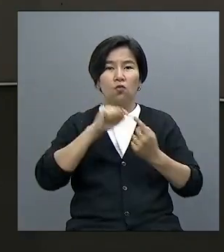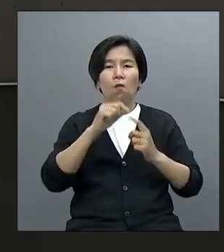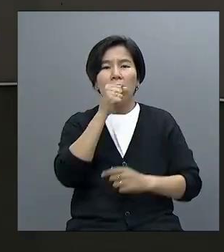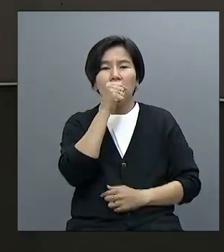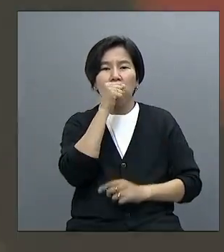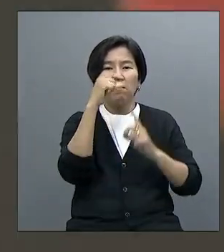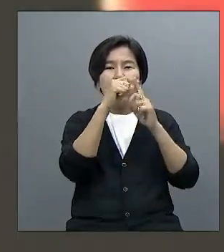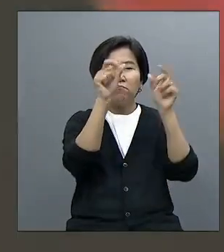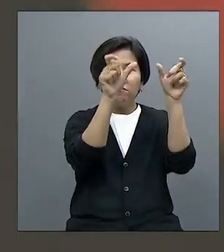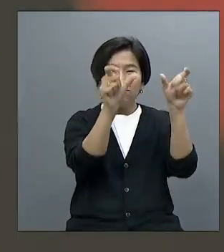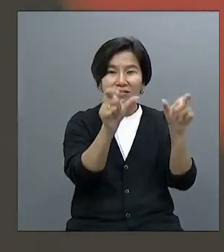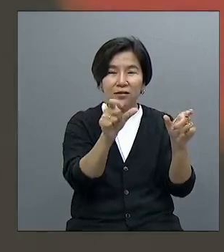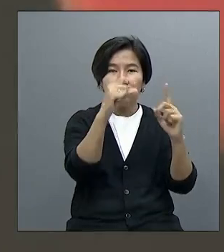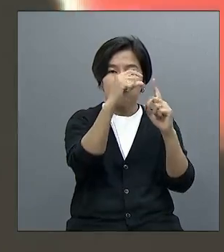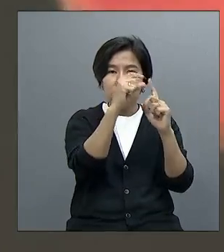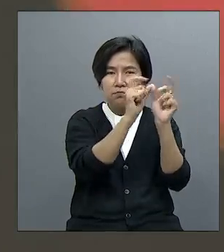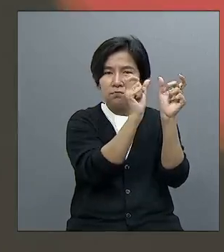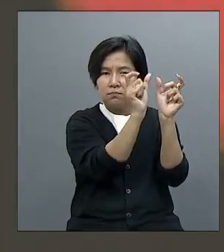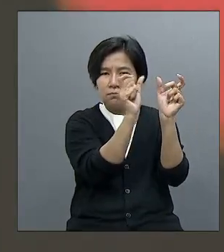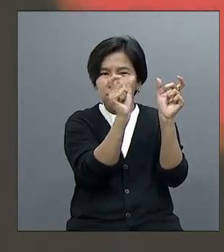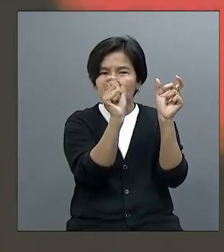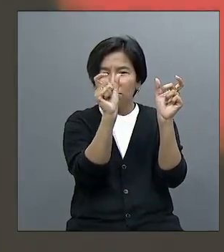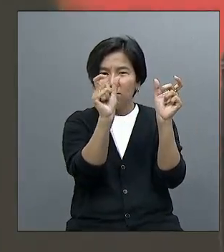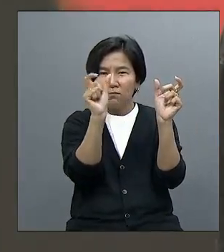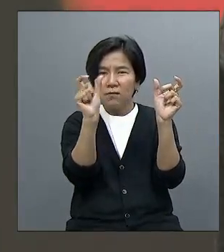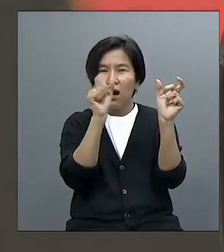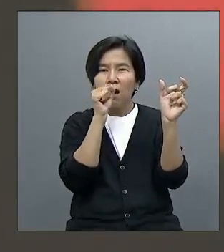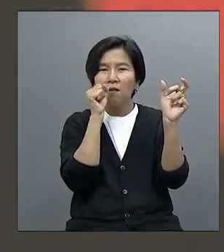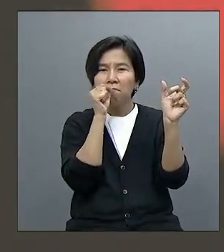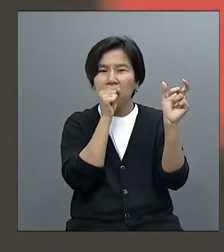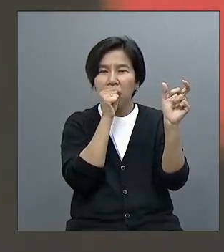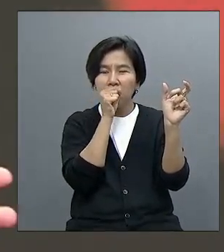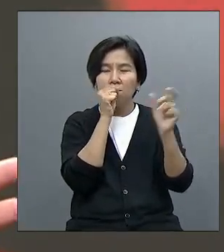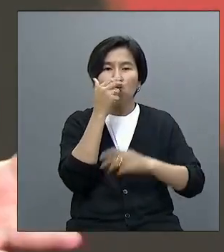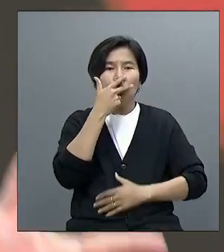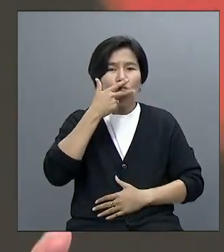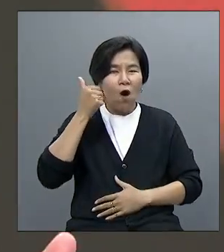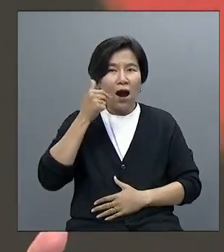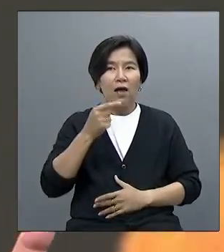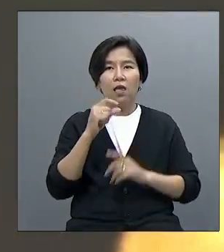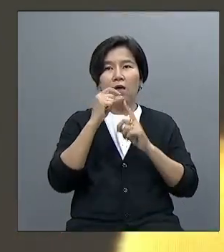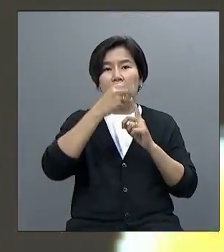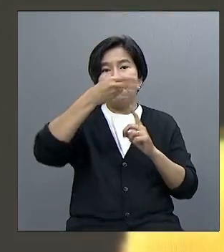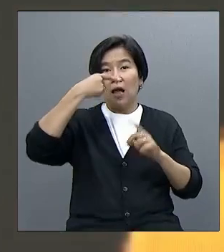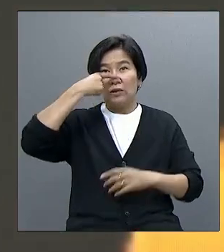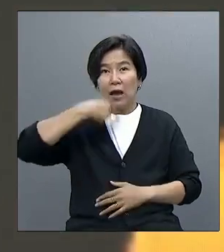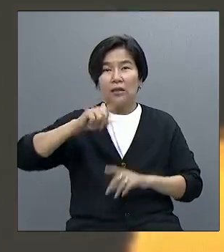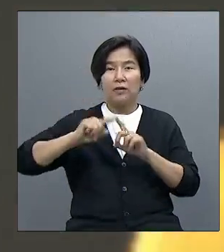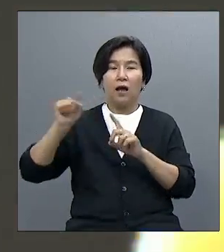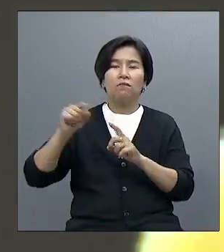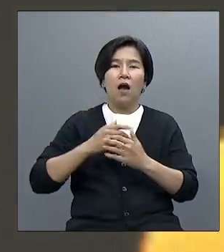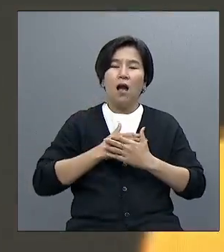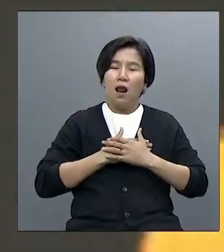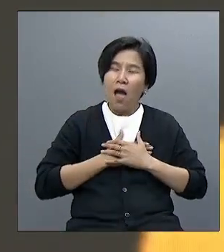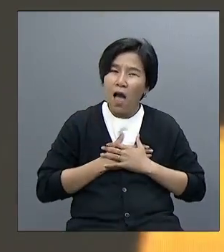พระที่นั่งนะครับซึ่งอันนั้นเนี่ยพระปิ่นเกล้าเสด็จมาด้วยซึ่งพระปิ่นเกล้าเนี่ยรับบทเป็นอีหนาวนะครับแล้วก็คุณ